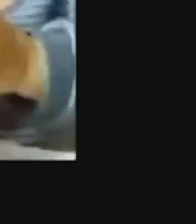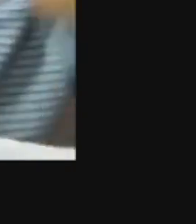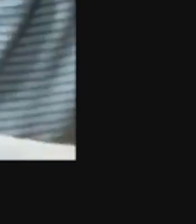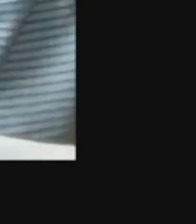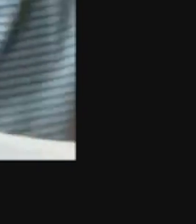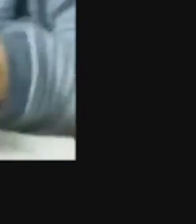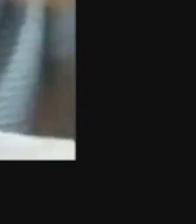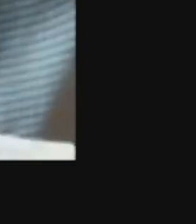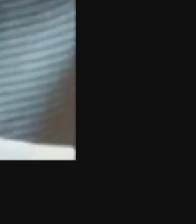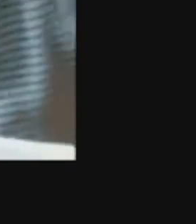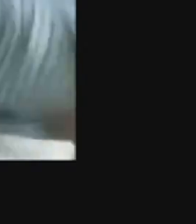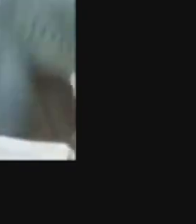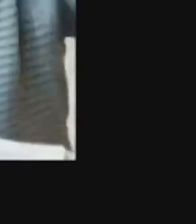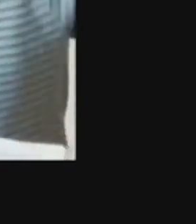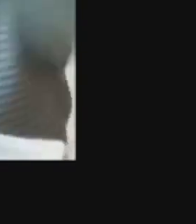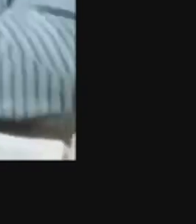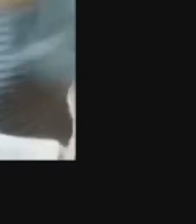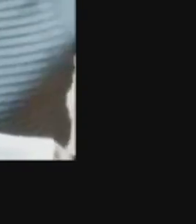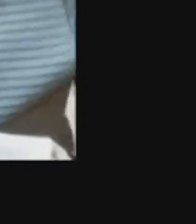부치지 큰